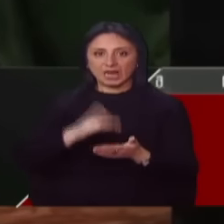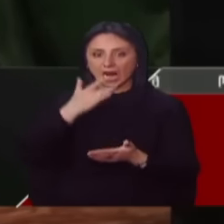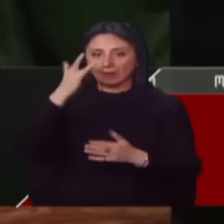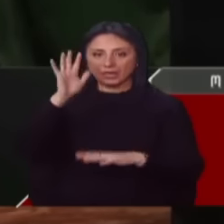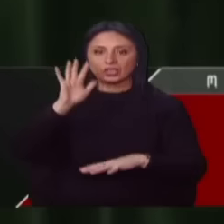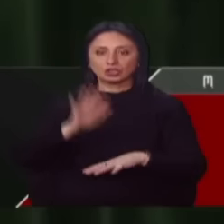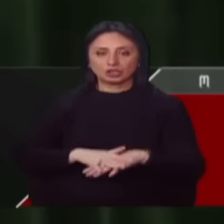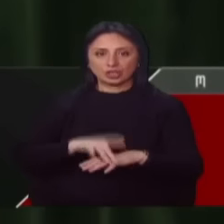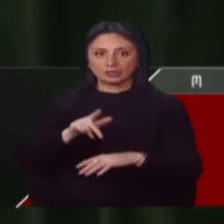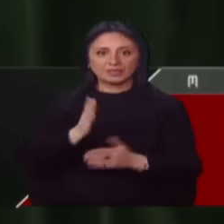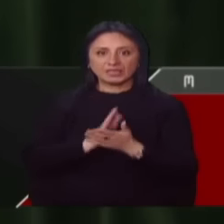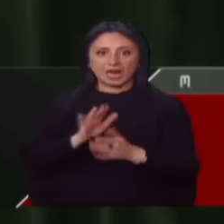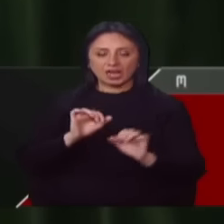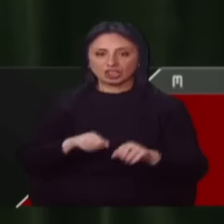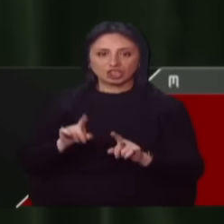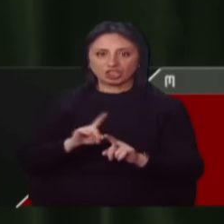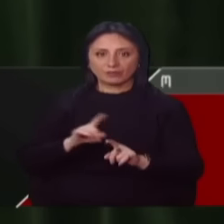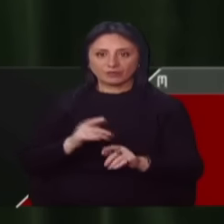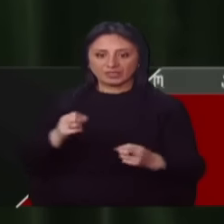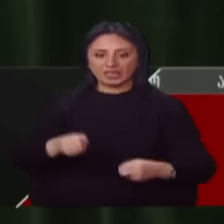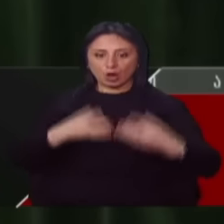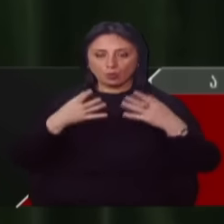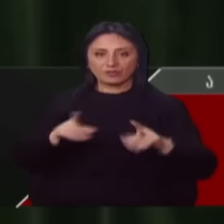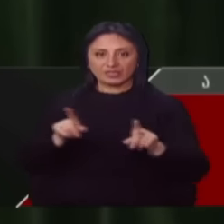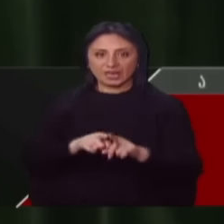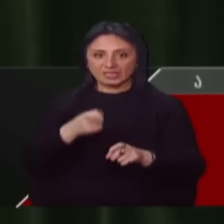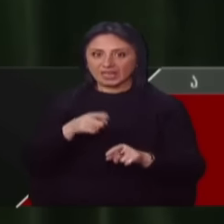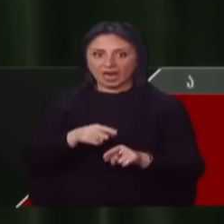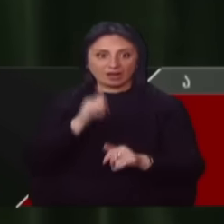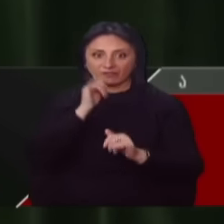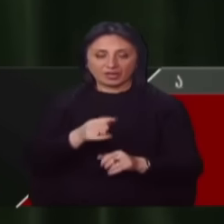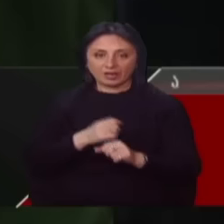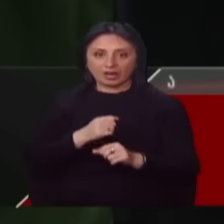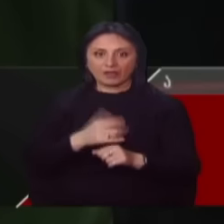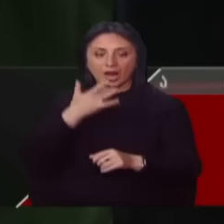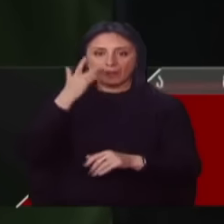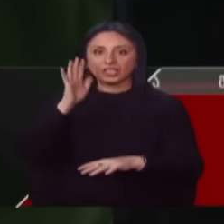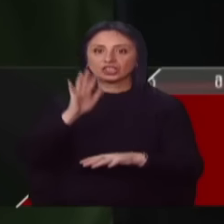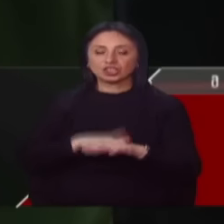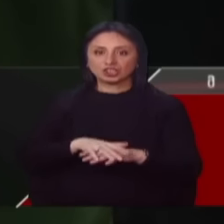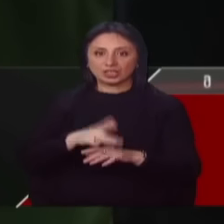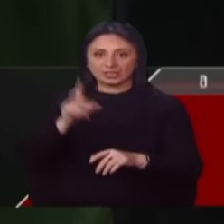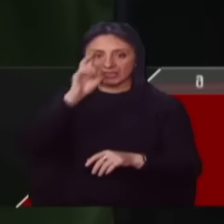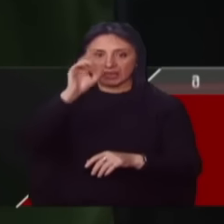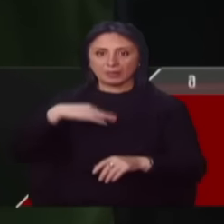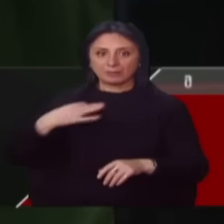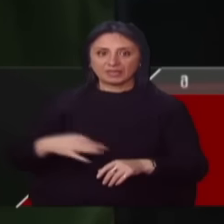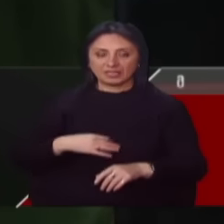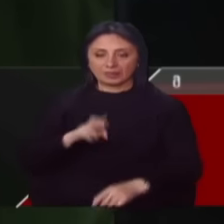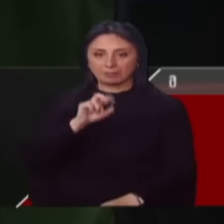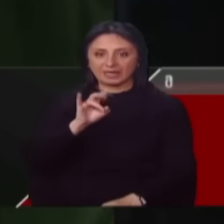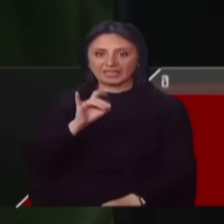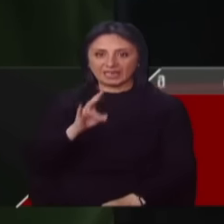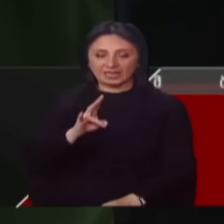ამერიკის შეერთებულ შტატებს არ აქვს შესაძლებლობა დაუპირისპირდეს ასეთ იარაღს, თუმცა ამერიკის შეერთებული შტატები სახელმწიფო მდივანმა